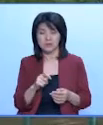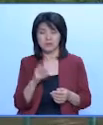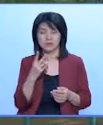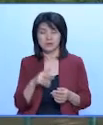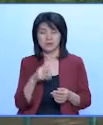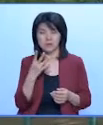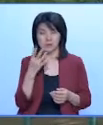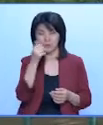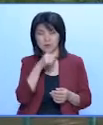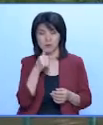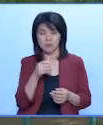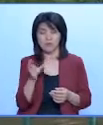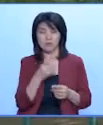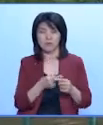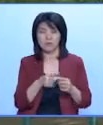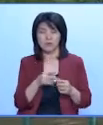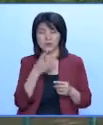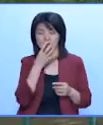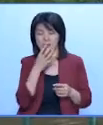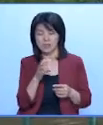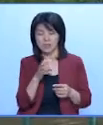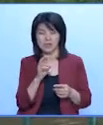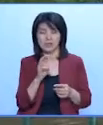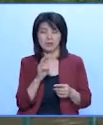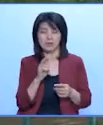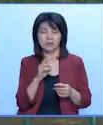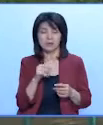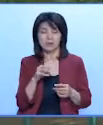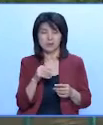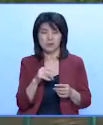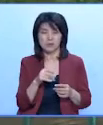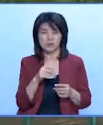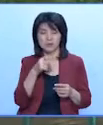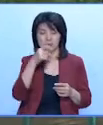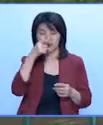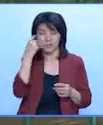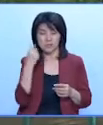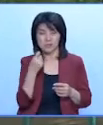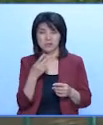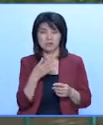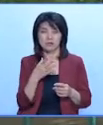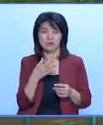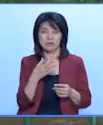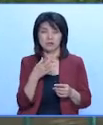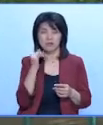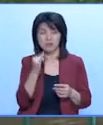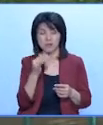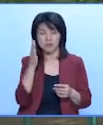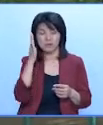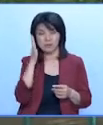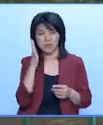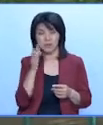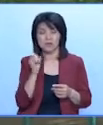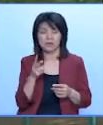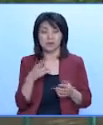дейді. Соның бәрін өтіп, кел жатқанда те көзіміз ашық, көңіліміз ұйқылау ояу дейді. Қалай